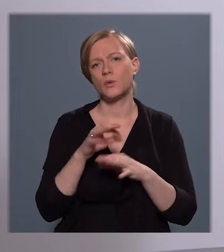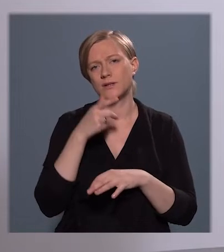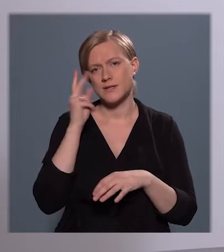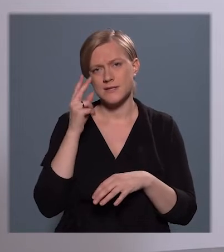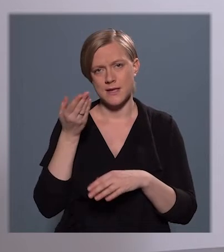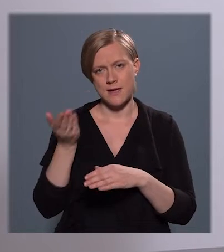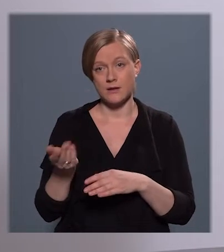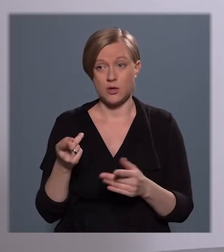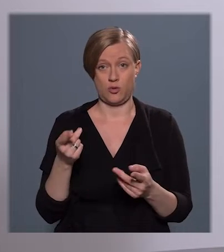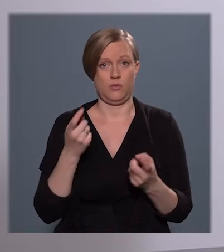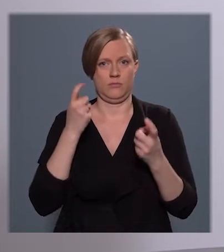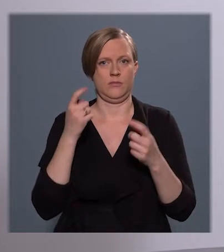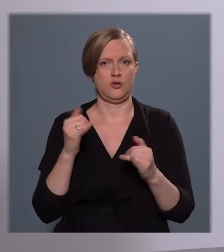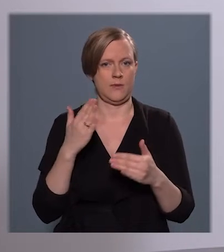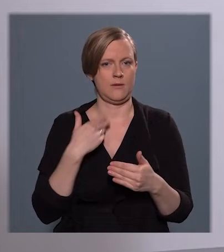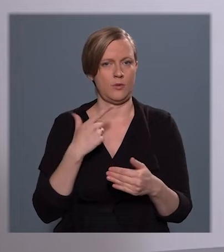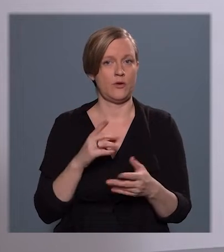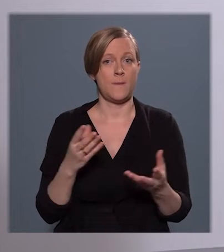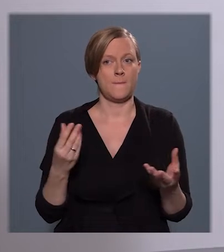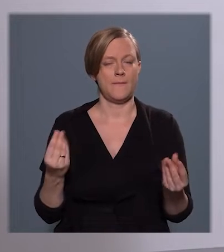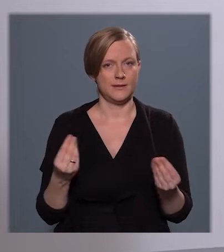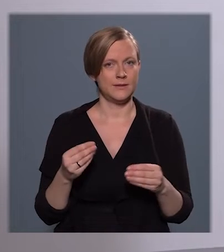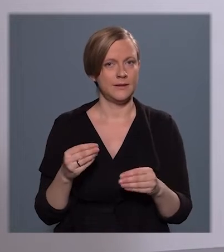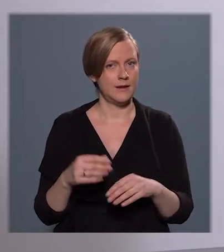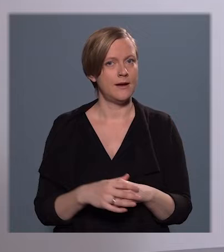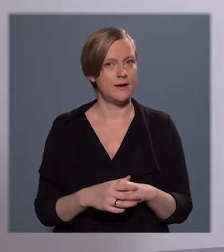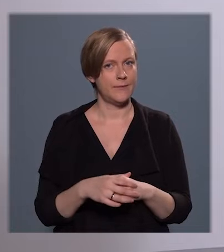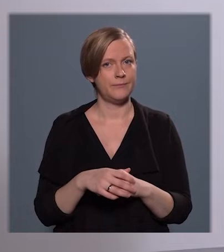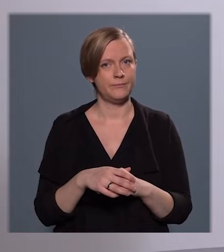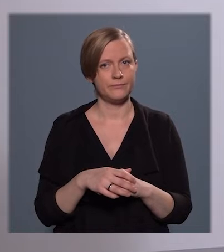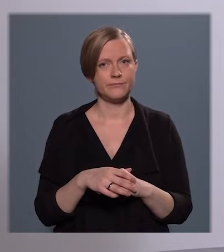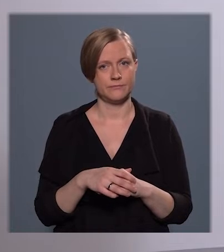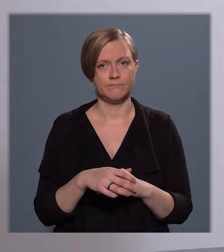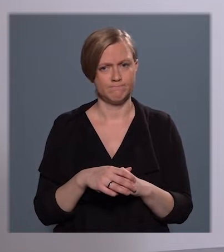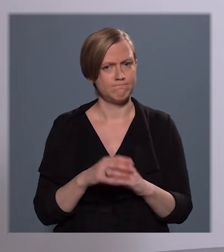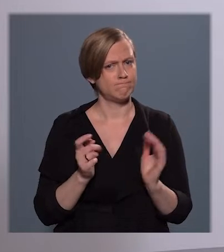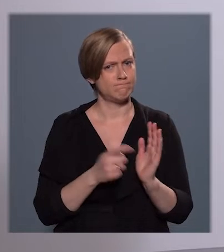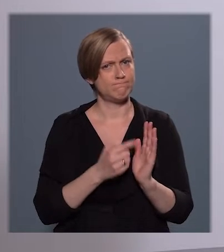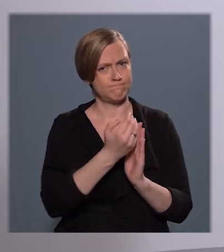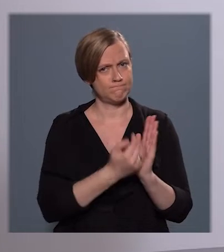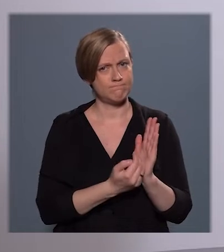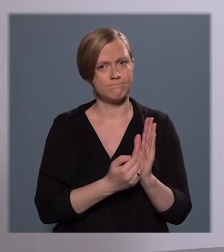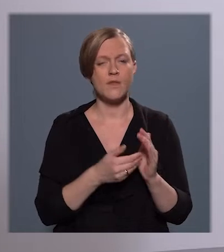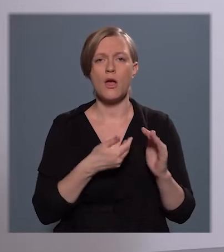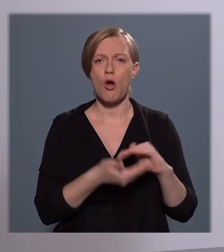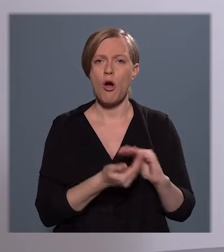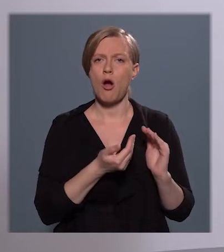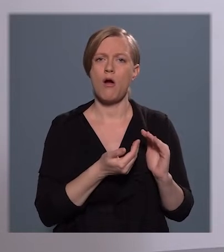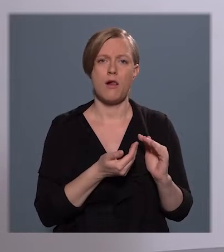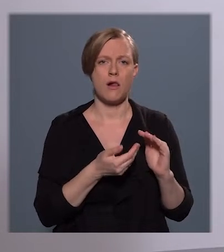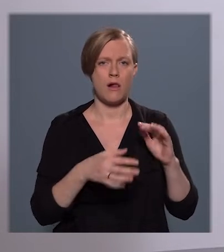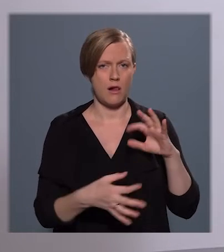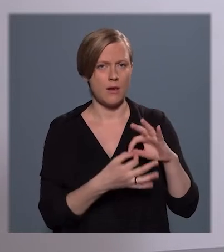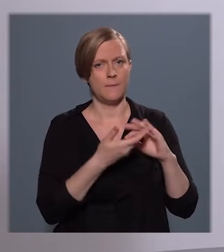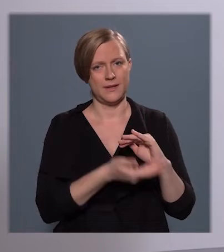és még az ő szemöldöke is felszaladt arra, hogy mennyire sarkosan kérik, albetétekre visszabontva kérték ezt